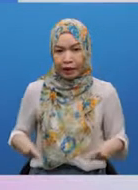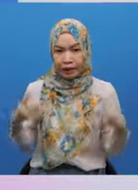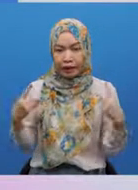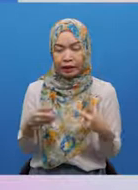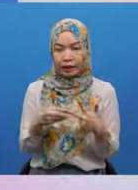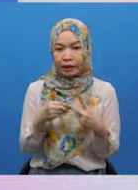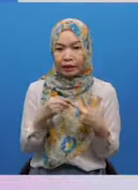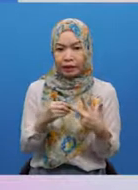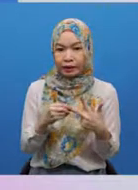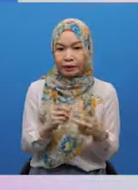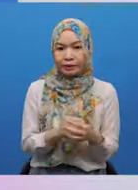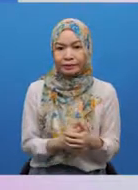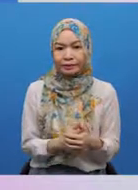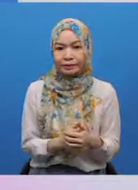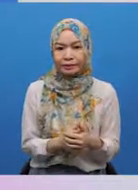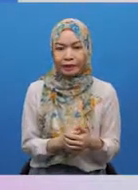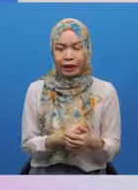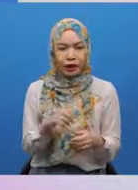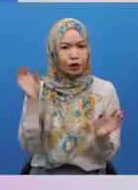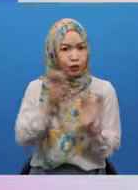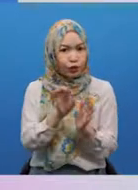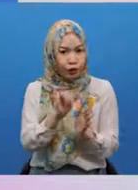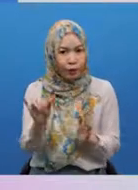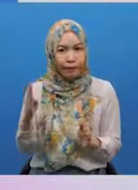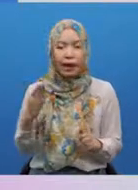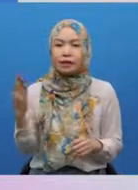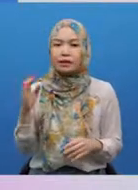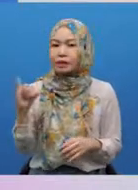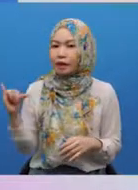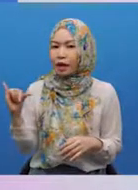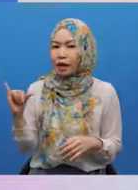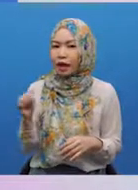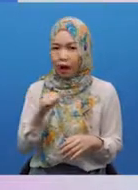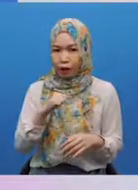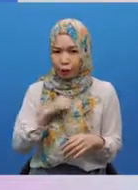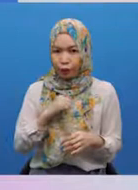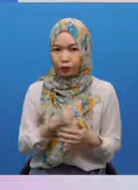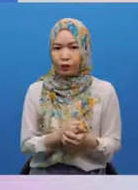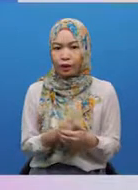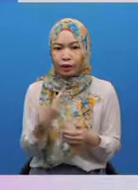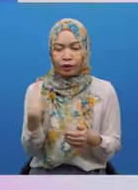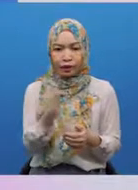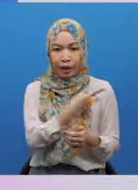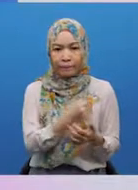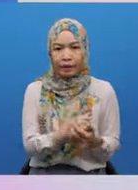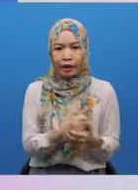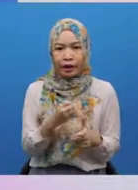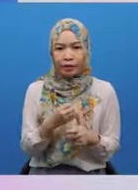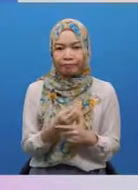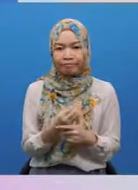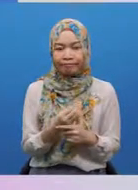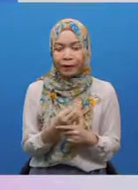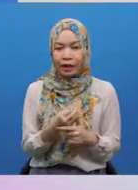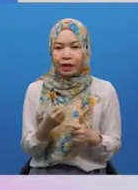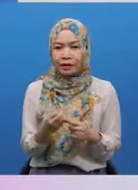ganti nama diri biasa ialah aku atau kami, iaitu bahasa kasar, dan saya, bahasa halus.